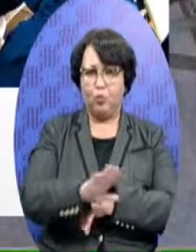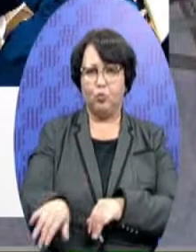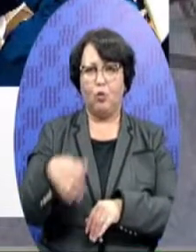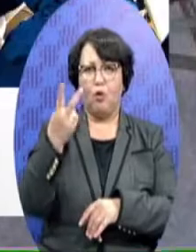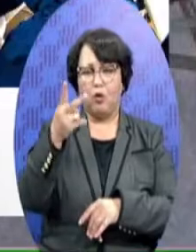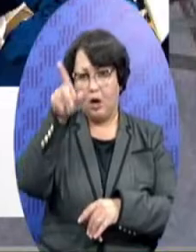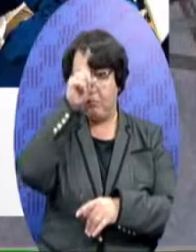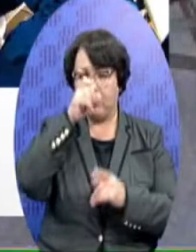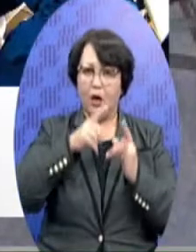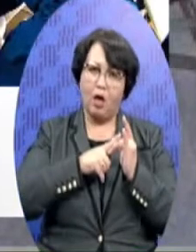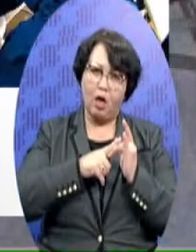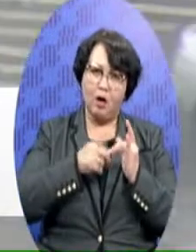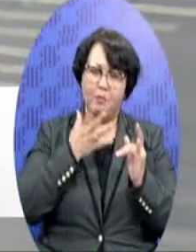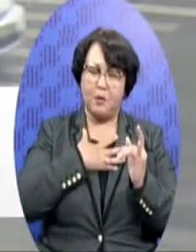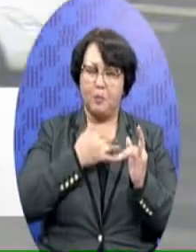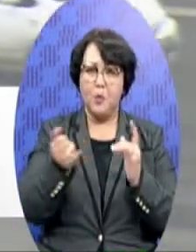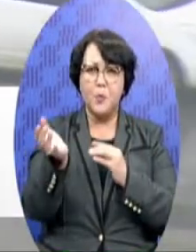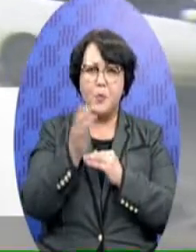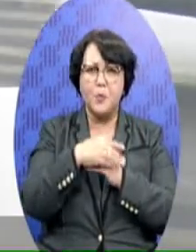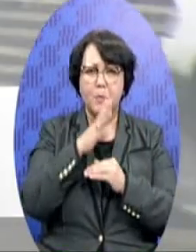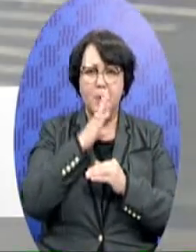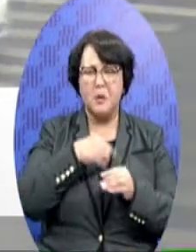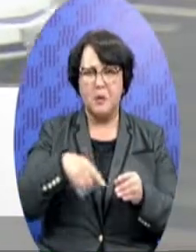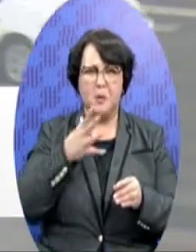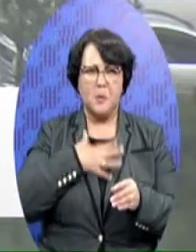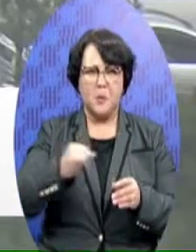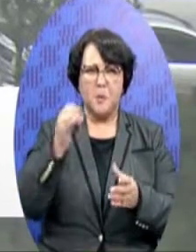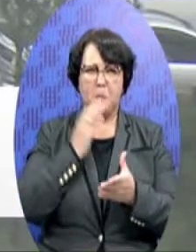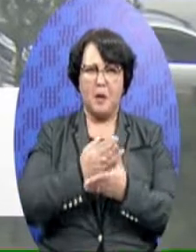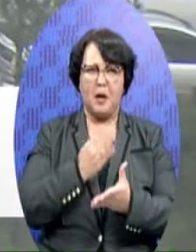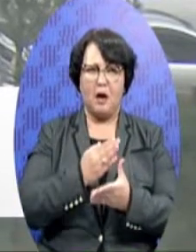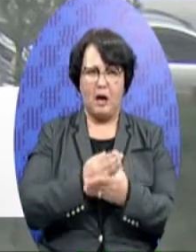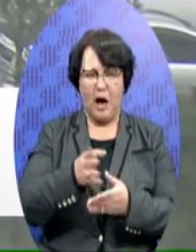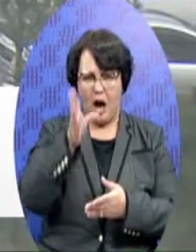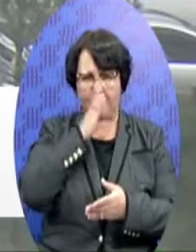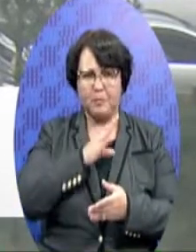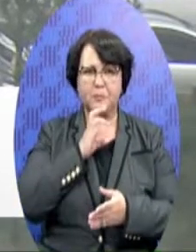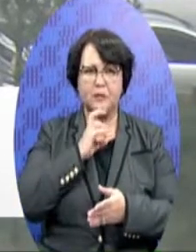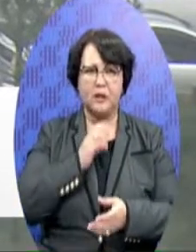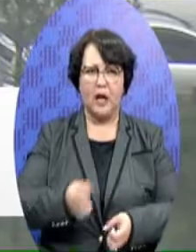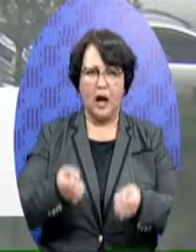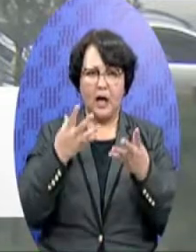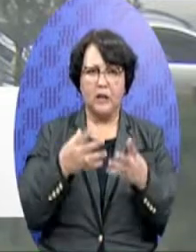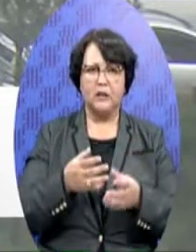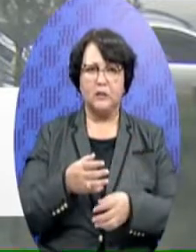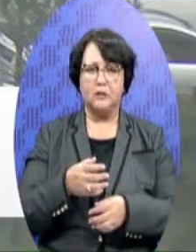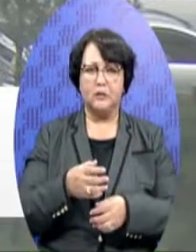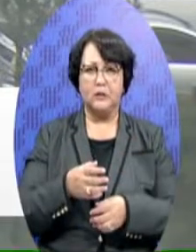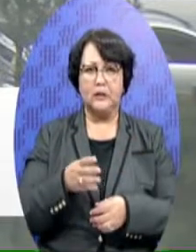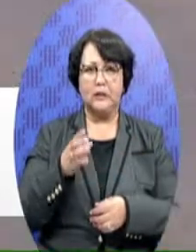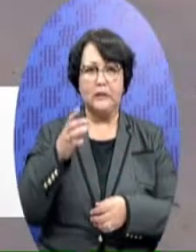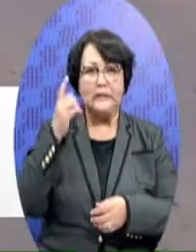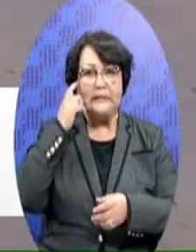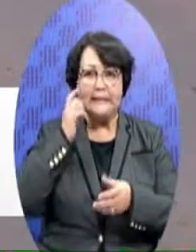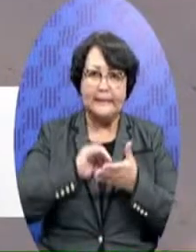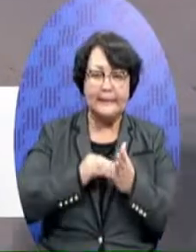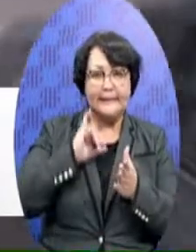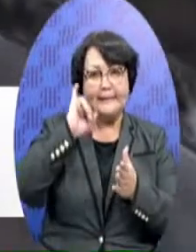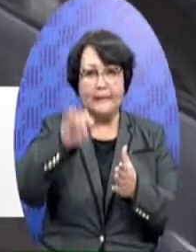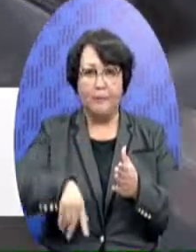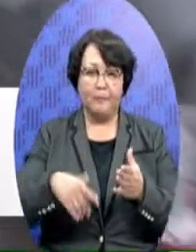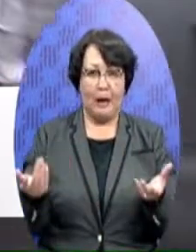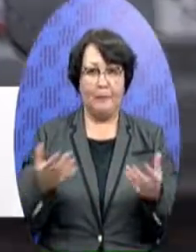дээр үхэлтэд тэмцэж байна. Энэ мэт аймшигт тэргүүд гарсаар байхад зам тээврийн осол санаатай бус үйлдэл гэсэн нэрээр ялаас мултарсаар